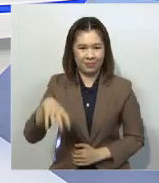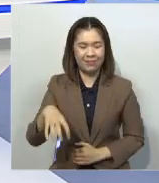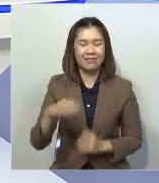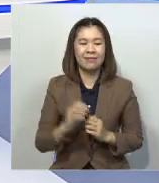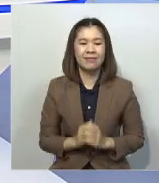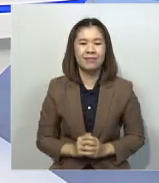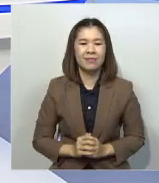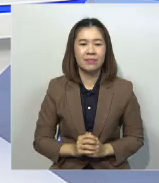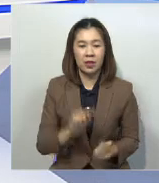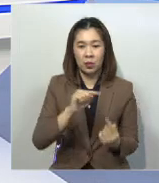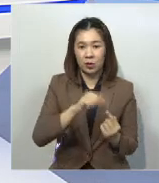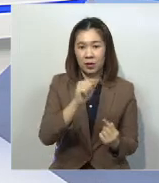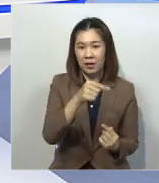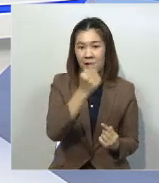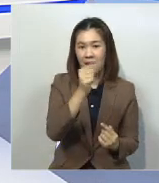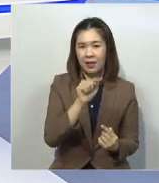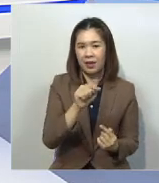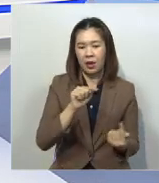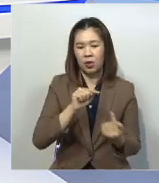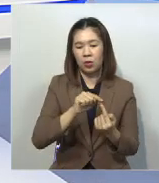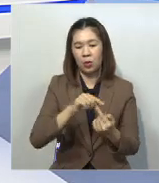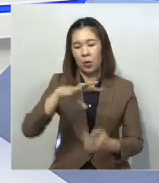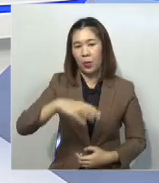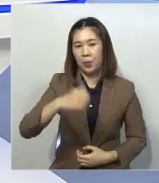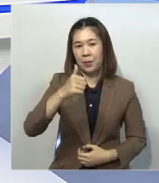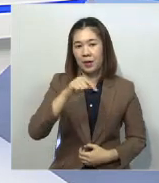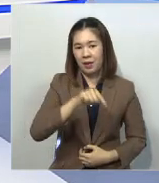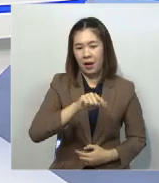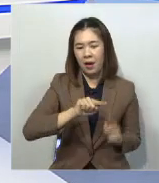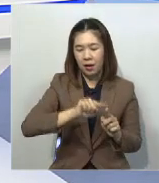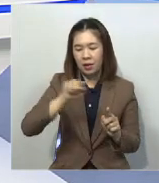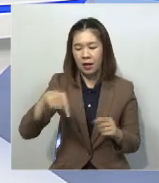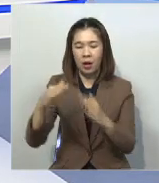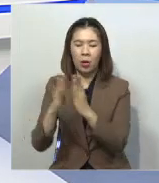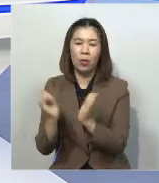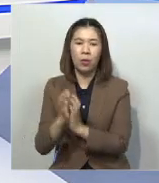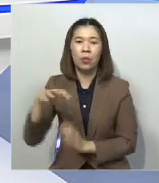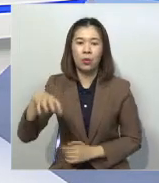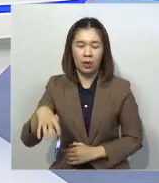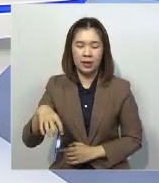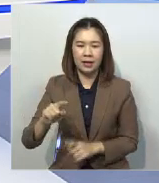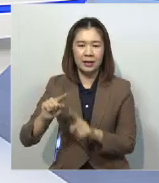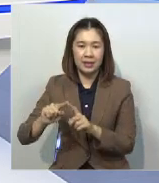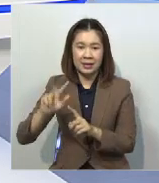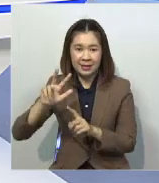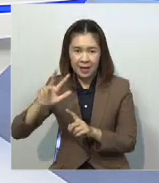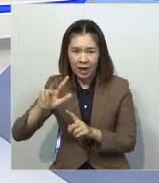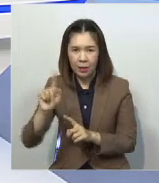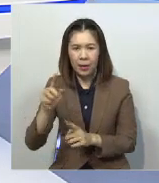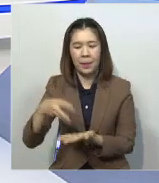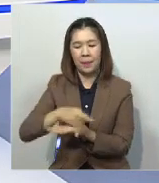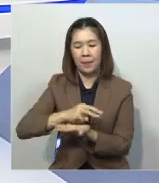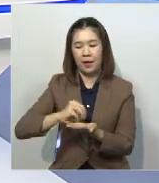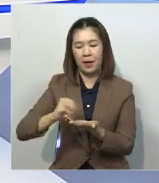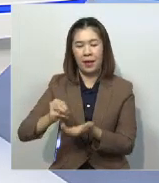ขนนะคะ ใช่ค่ะจุดแรกไปที่บริเวณลานคนเมืองนะคะจุดที่2ก็มาที่วัดพระศรีมหาธาตุและจุดที่3เนี่ยก็จะเป็นมห